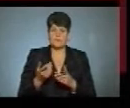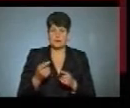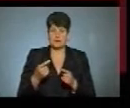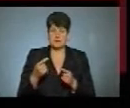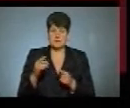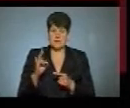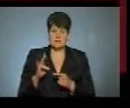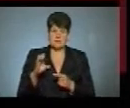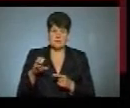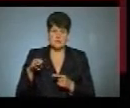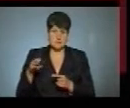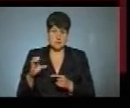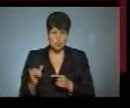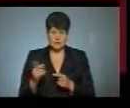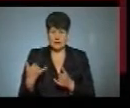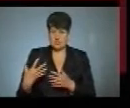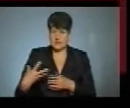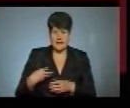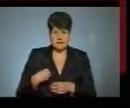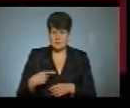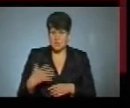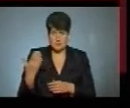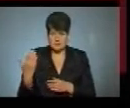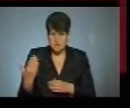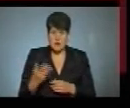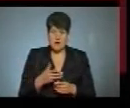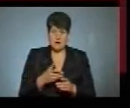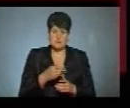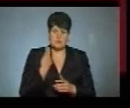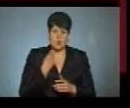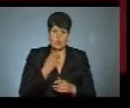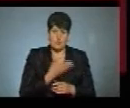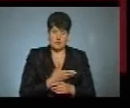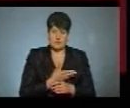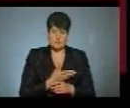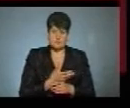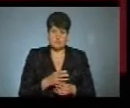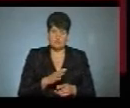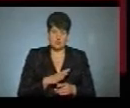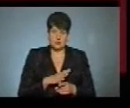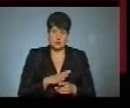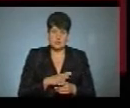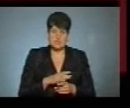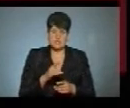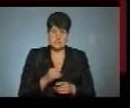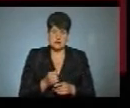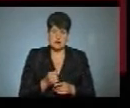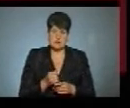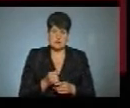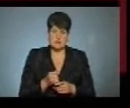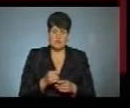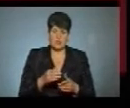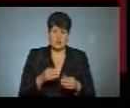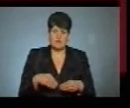час НСЗУ нам ще не проплатило, а лишилась заборгованість в зв'язку з тим, що були виплачені вихідна